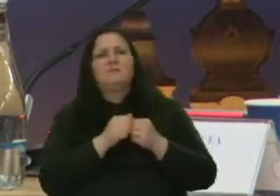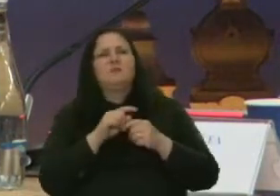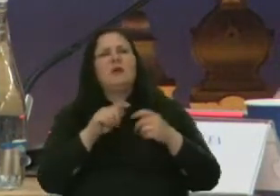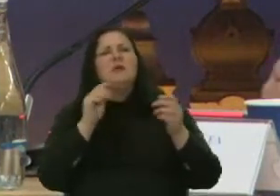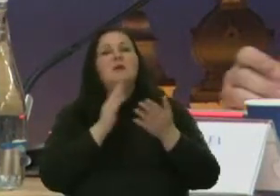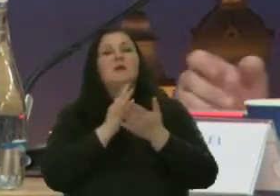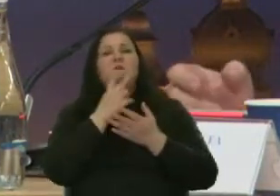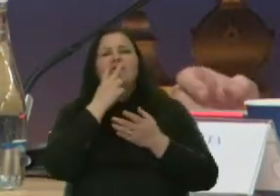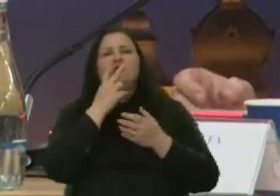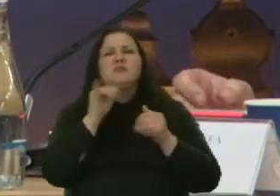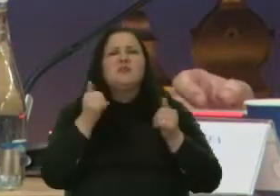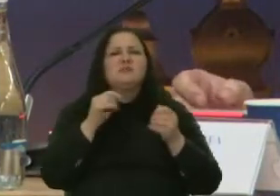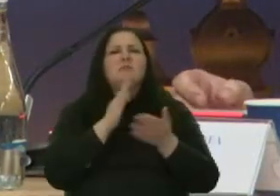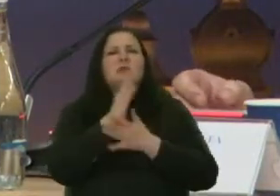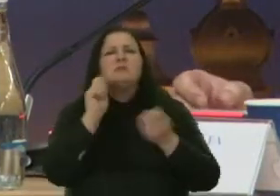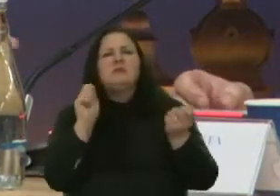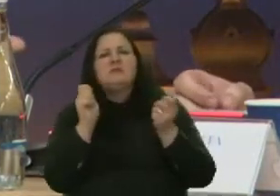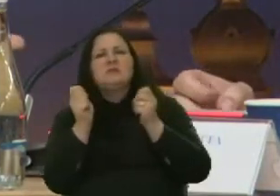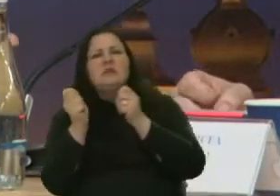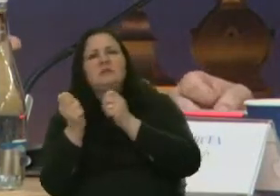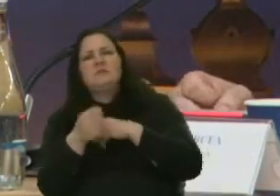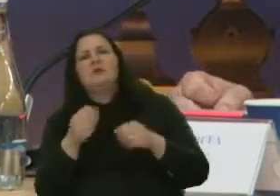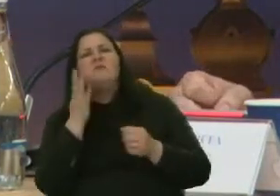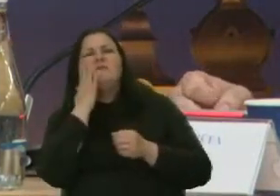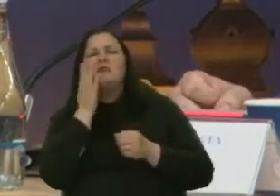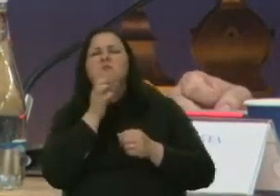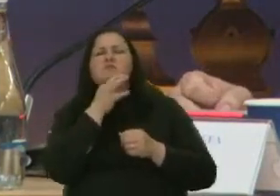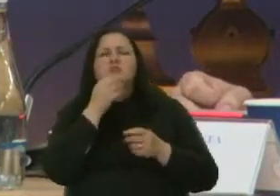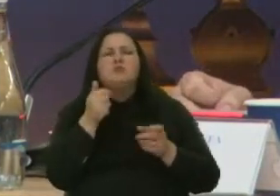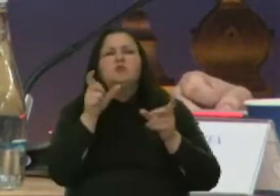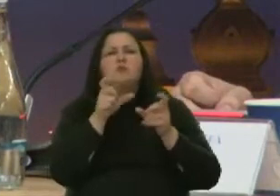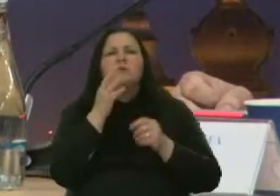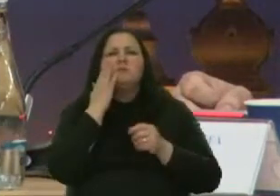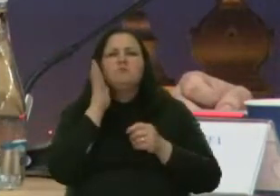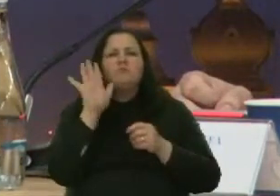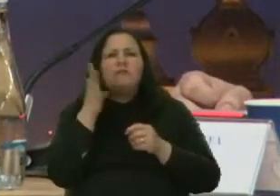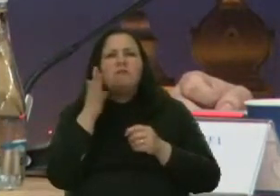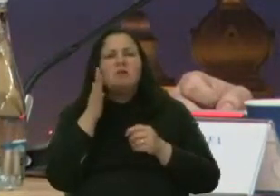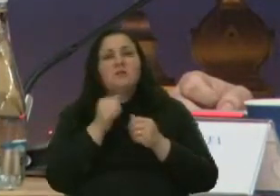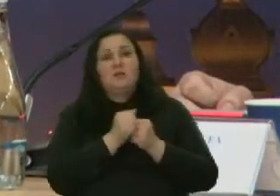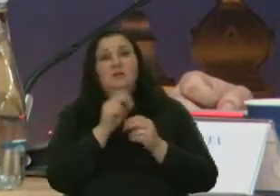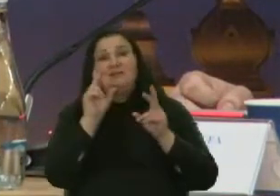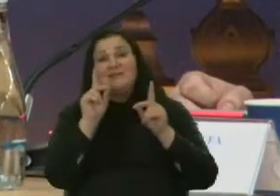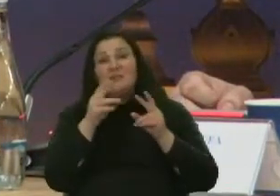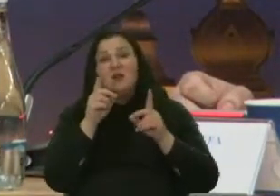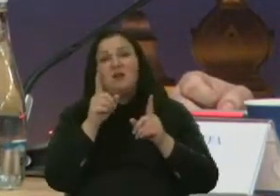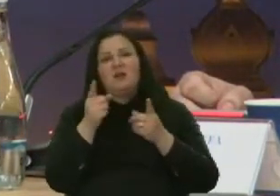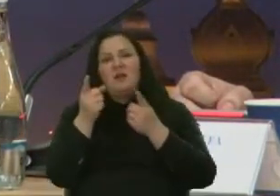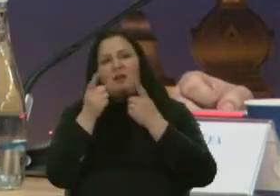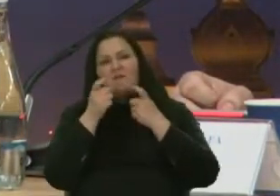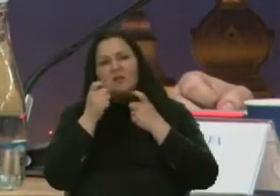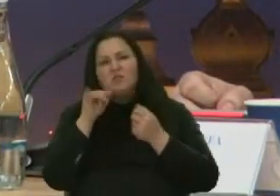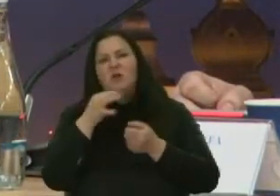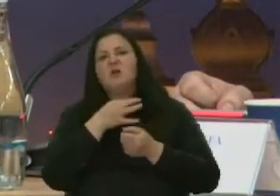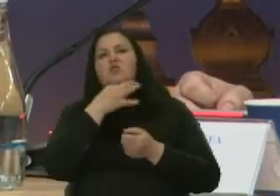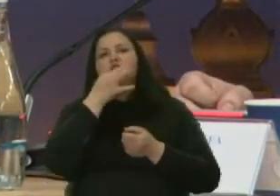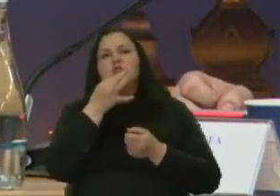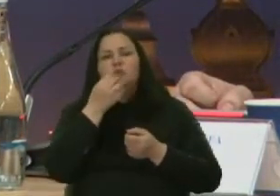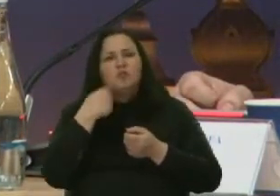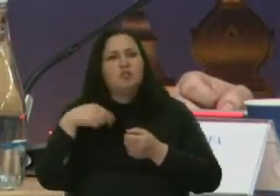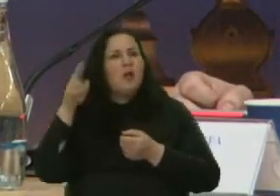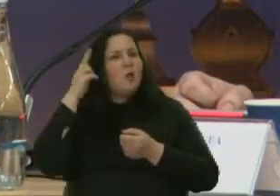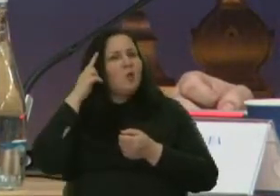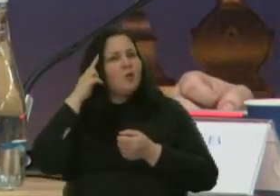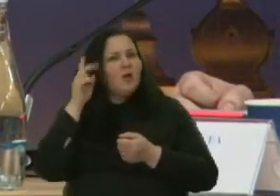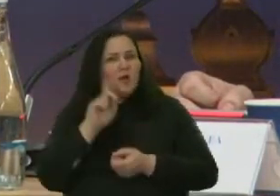așa mai este mai departe Eu înțeleg Și asta e un fenomen care face parte din societatea Românească dar a veni și a spune Și a ți recunoaște